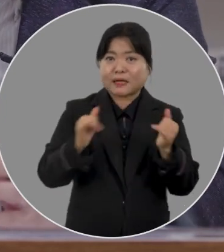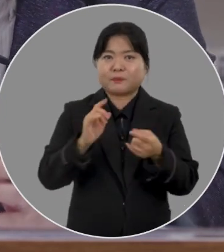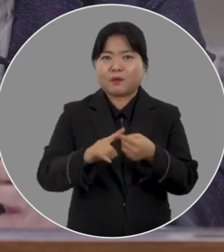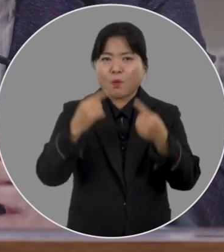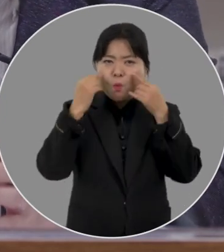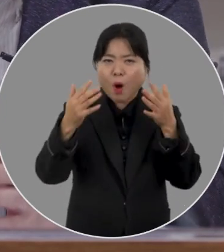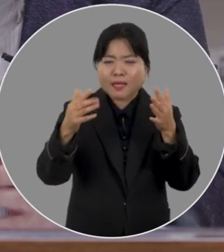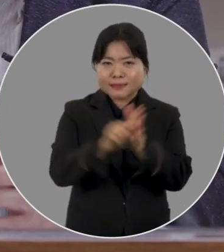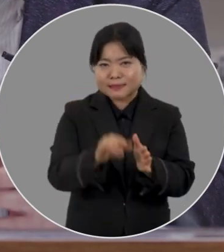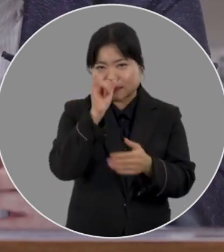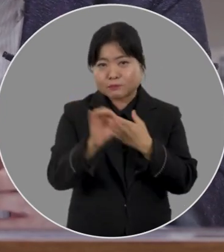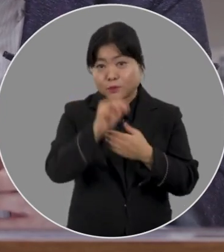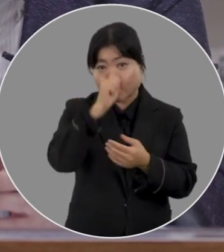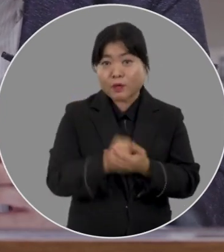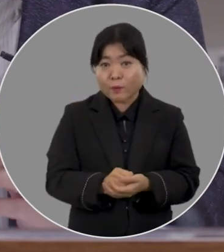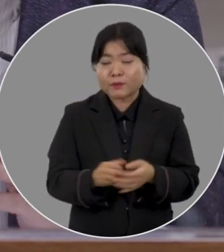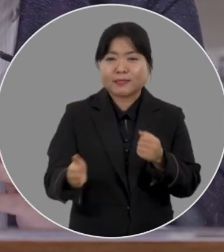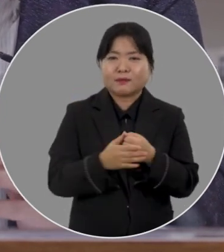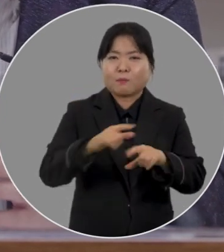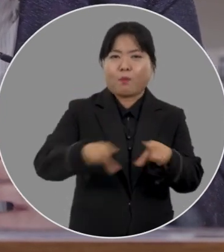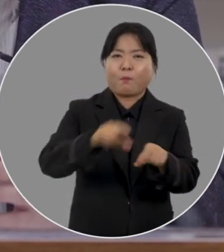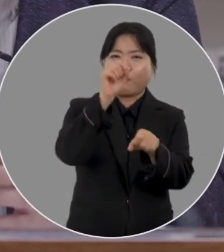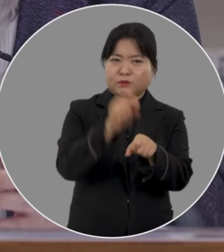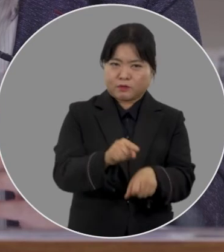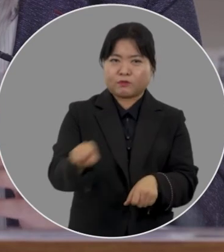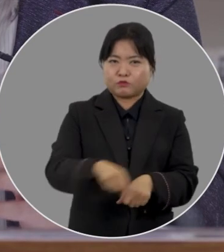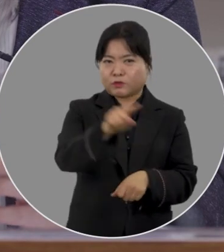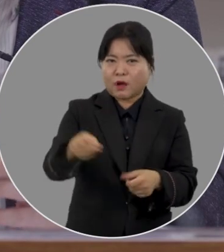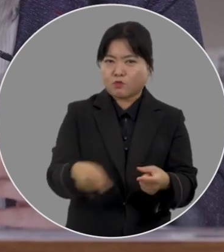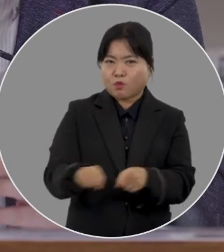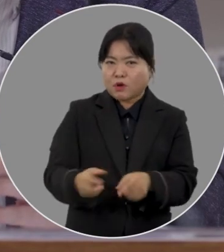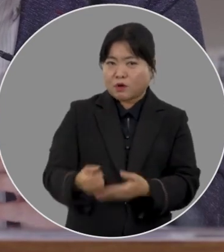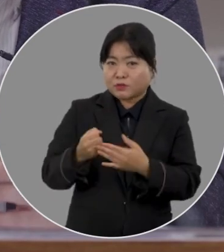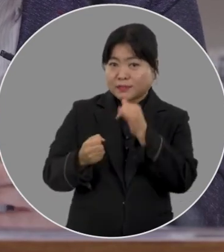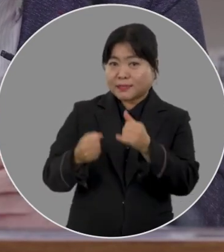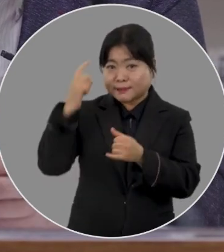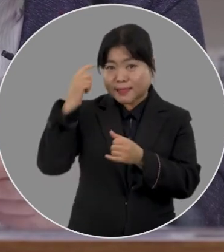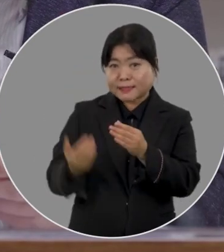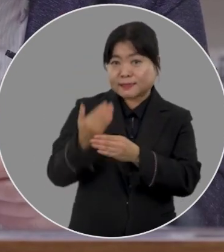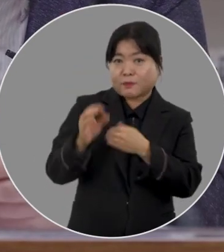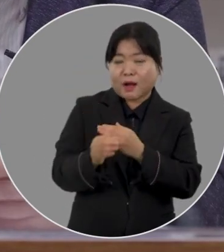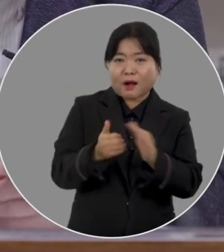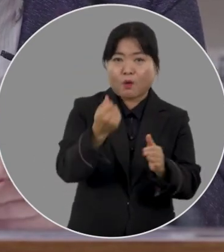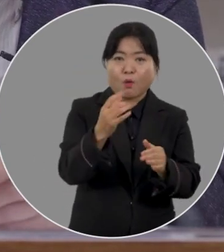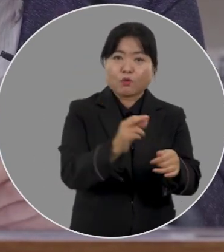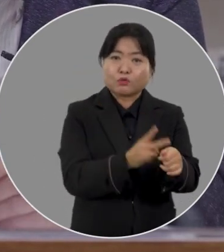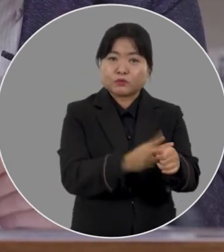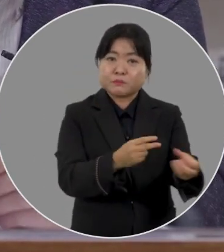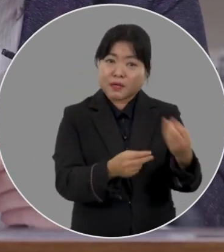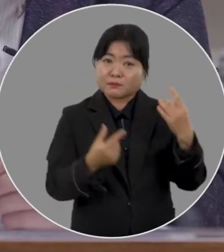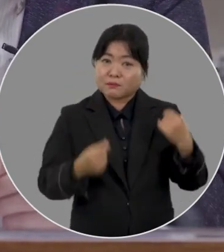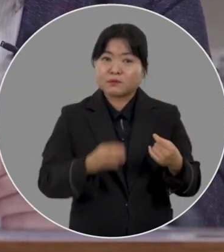확신이 좀 있었으면 좋겠고, 그래서 그 보편성을 우리가 공유하고 있다는 생각이 들면 아까 홍 교수님